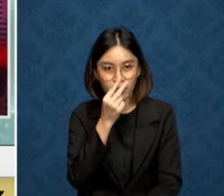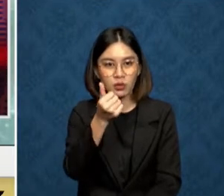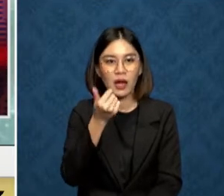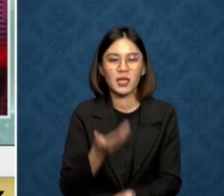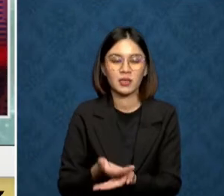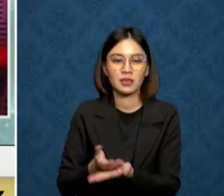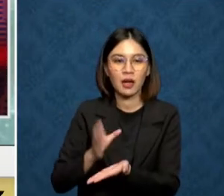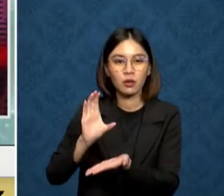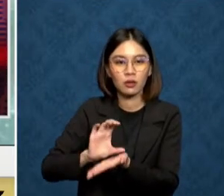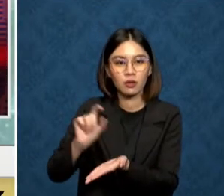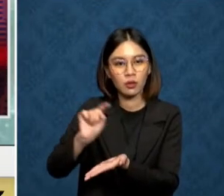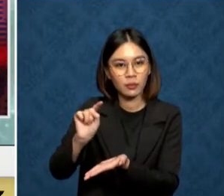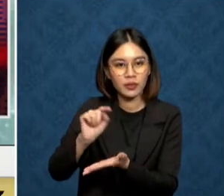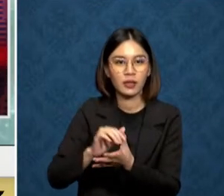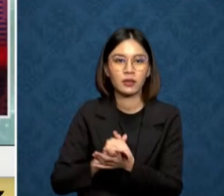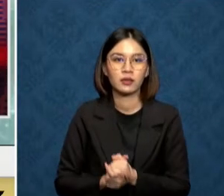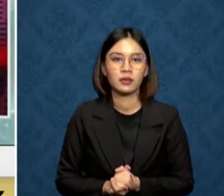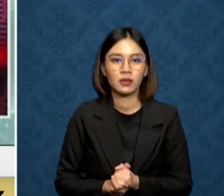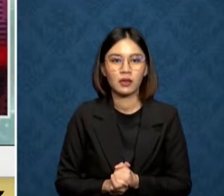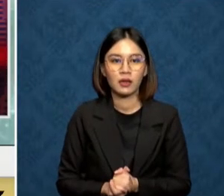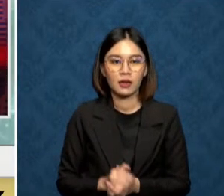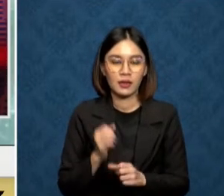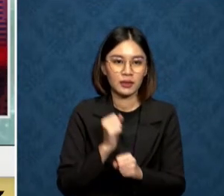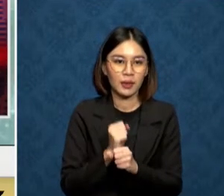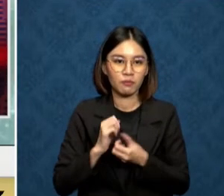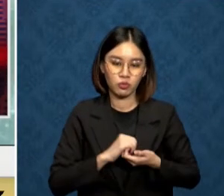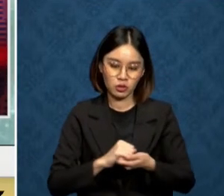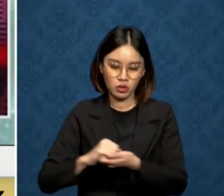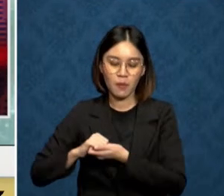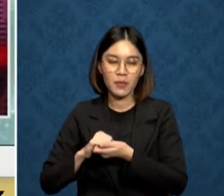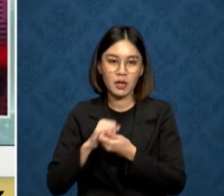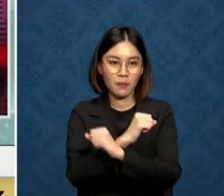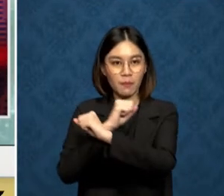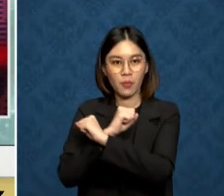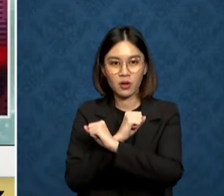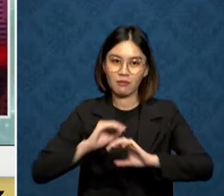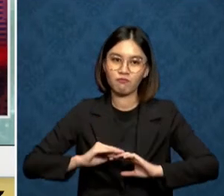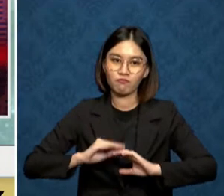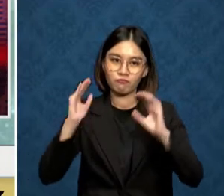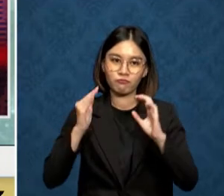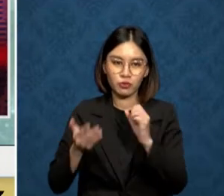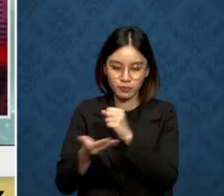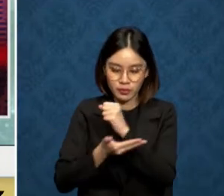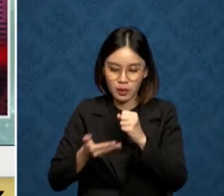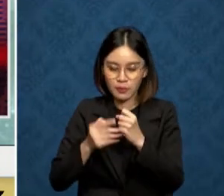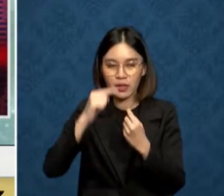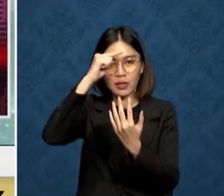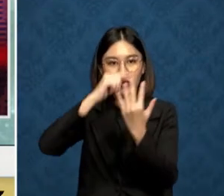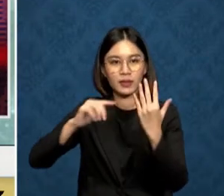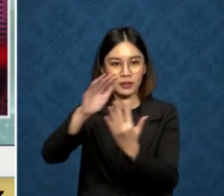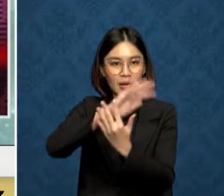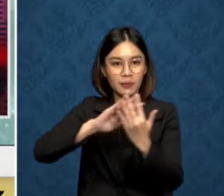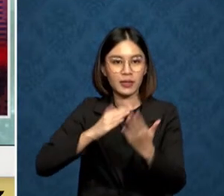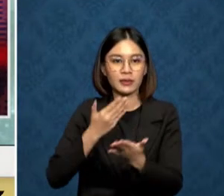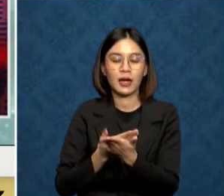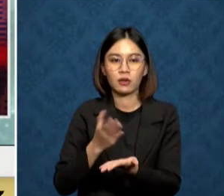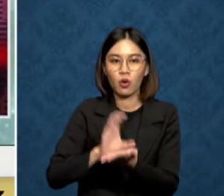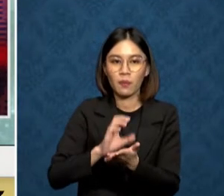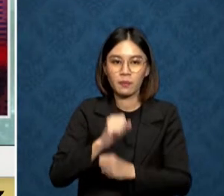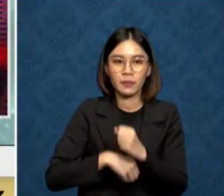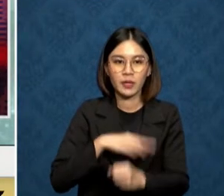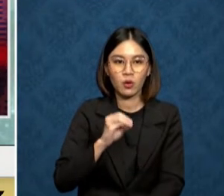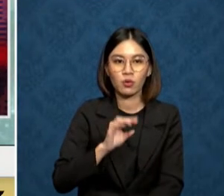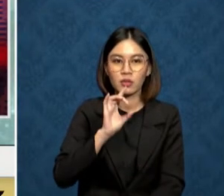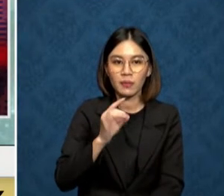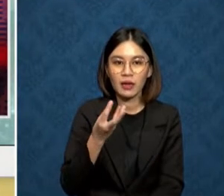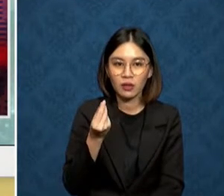ามีงบประมาณที่จะบุรินาการป้องกัและปรับรามยาเสบตดของประเทศนั้นงบปี 68 นั้ใส่ไ้